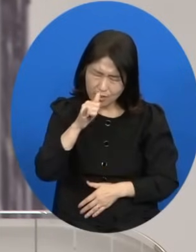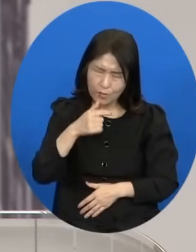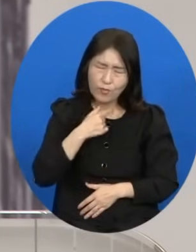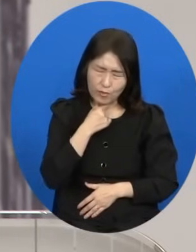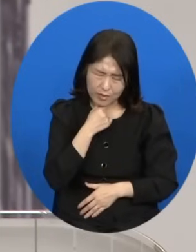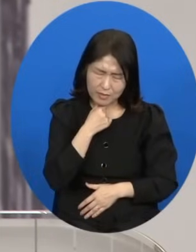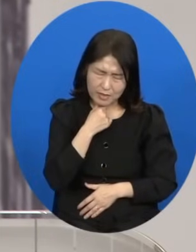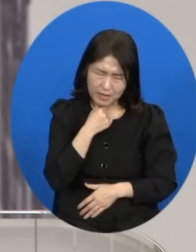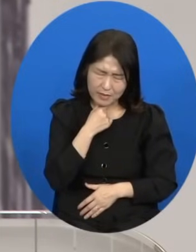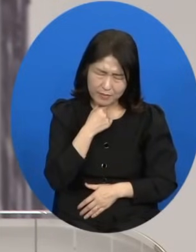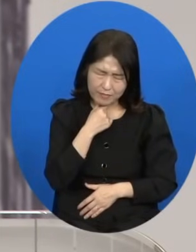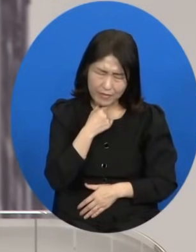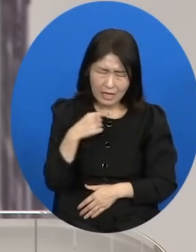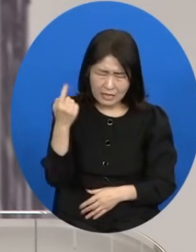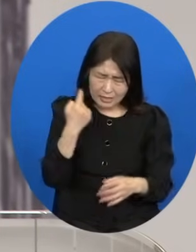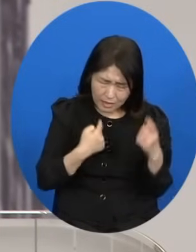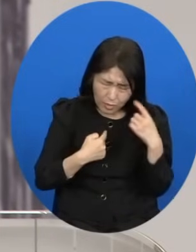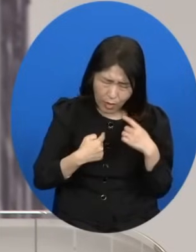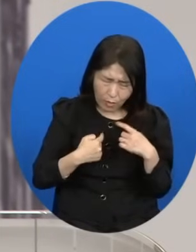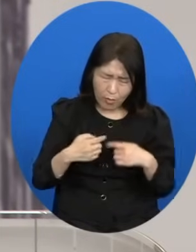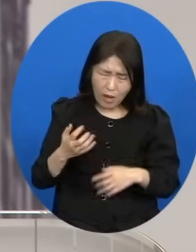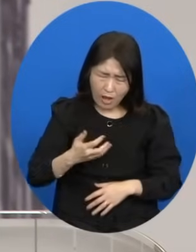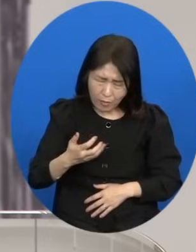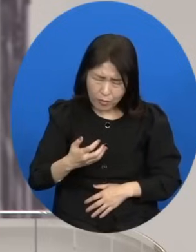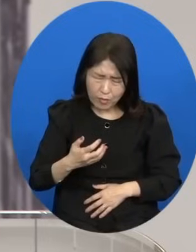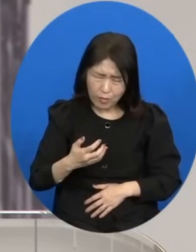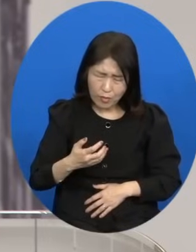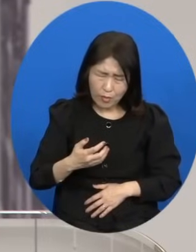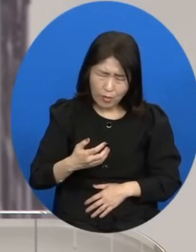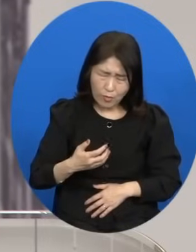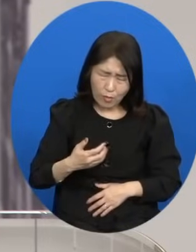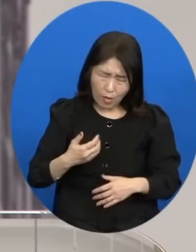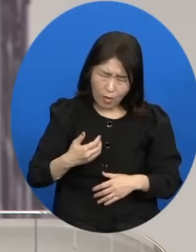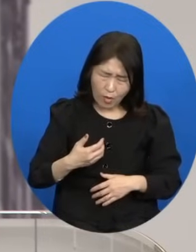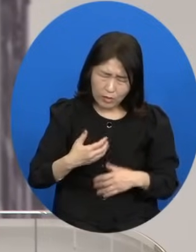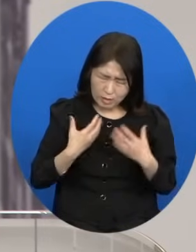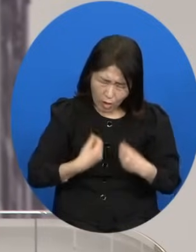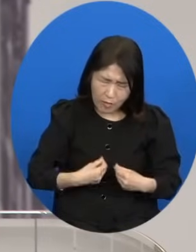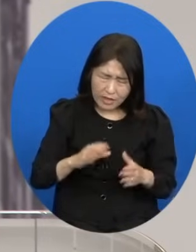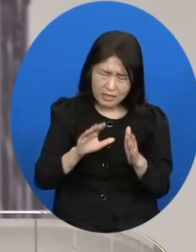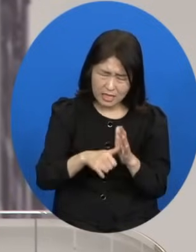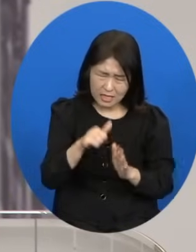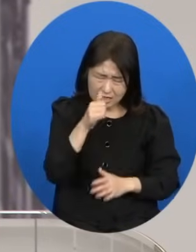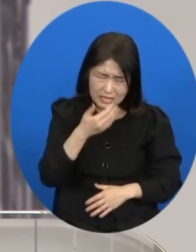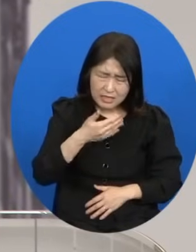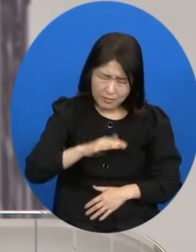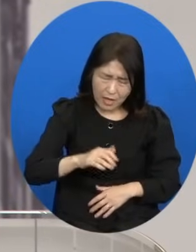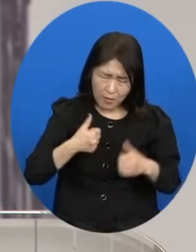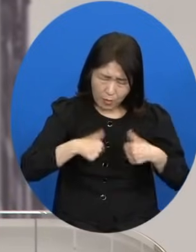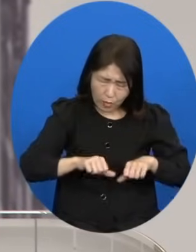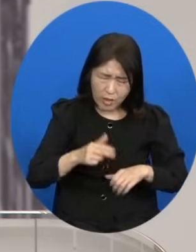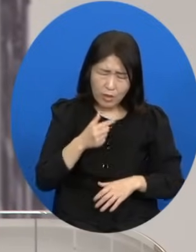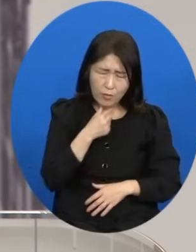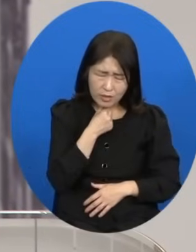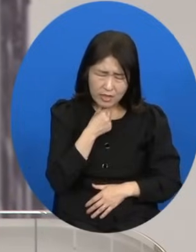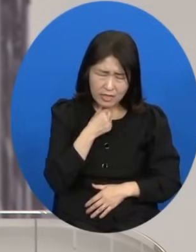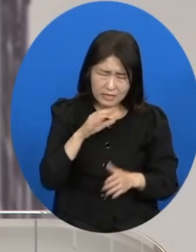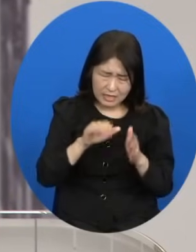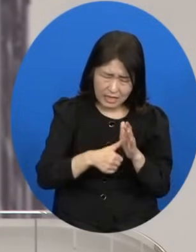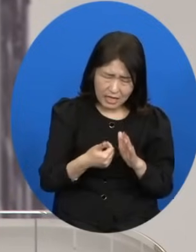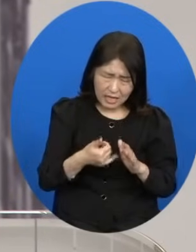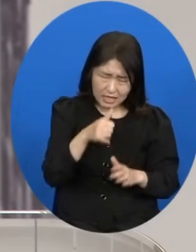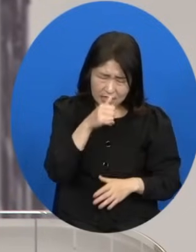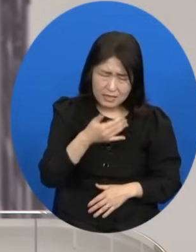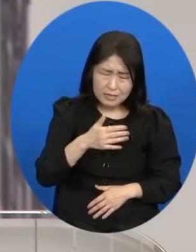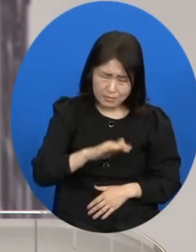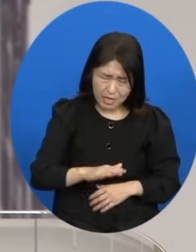무릎이 깨지고 피가 나고 상처가 나고 포기하고 싶을 때도 많고 바벨론의 세속적인 사람들처럼 나도 그렇게 살아가고